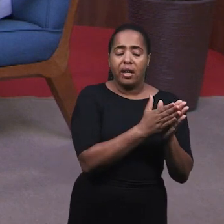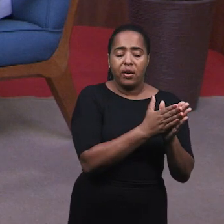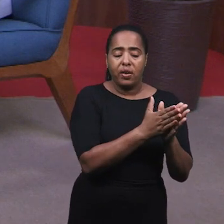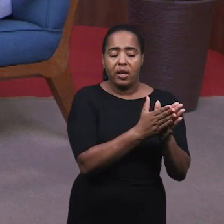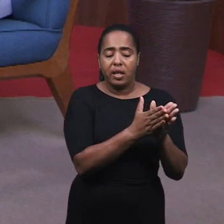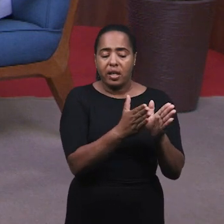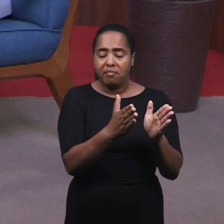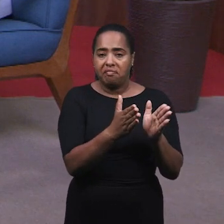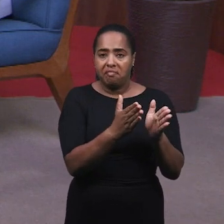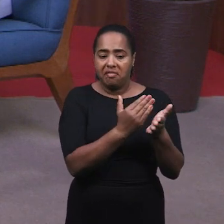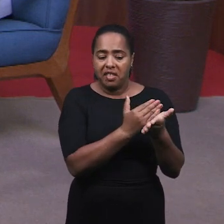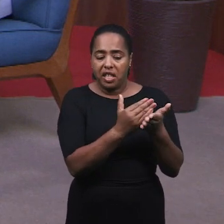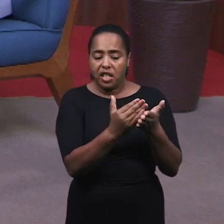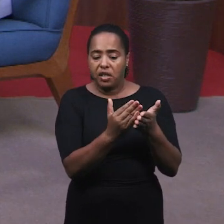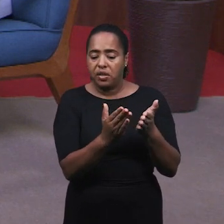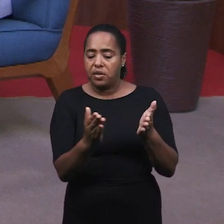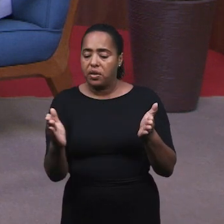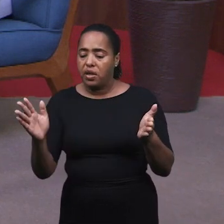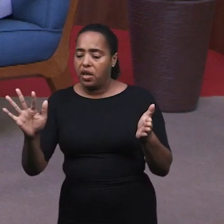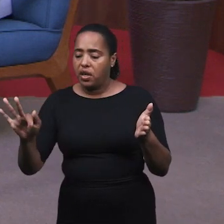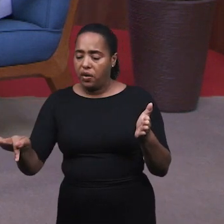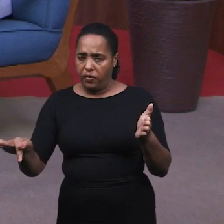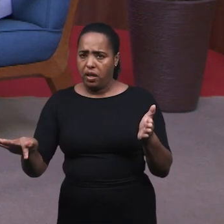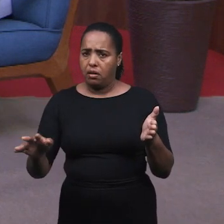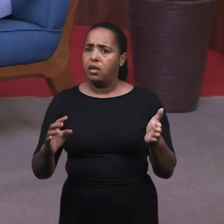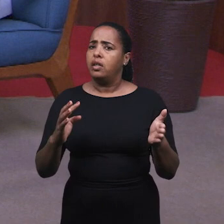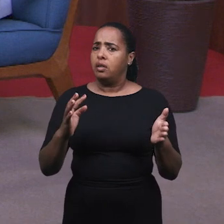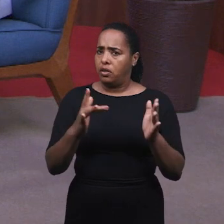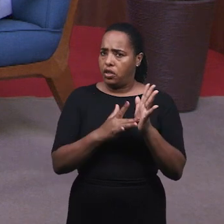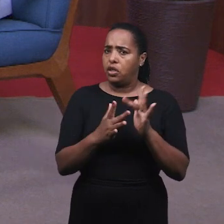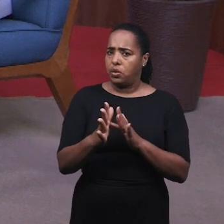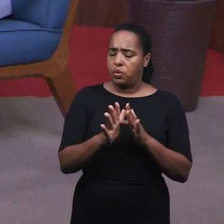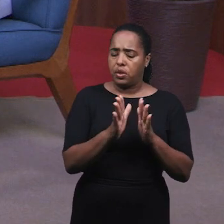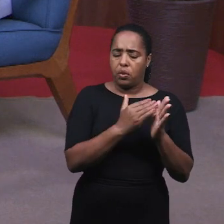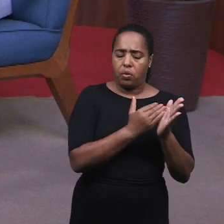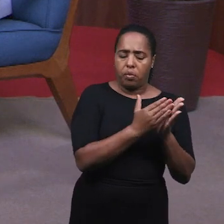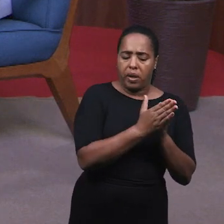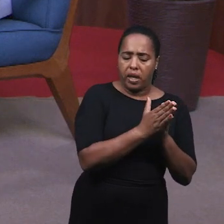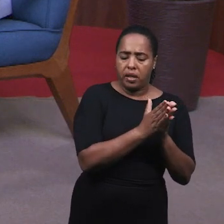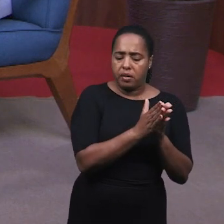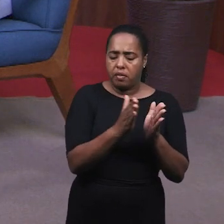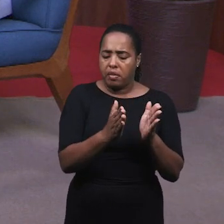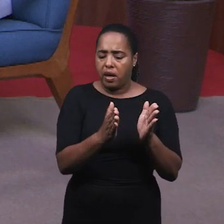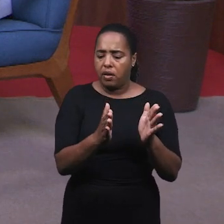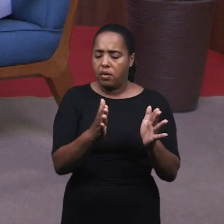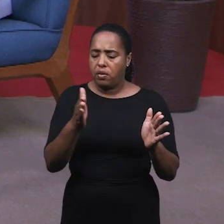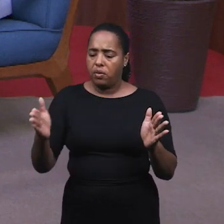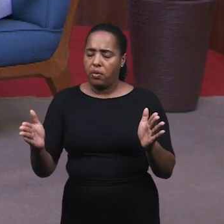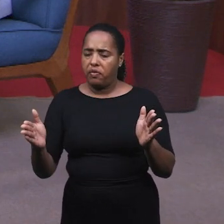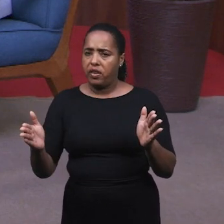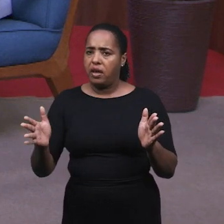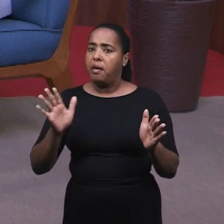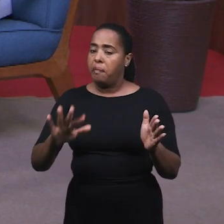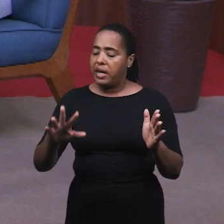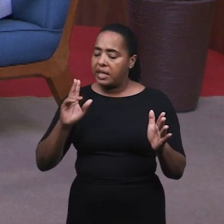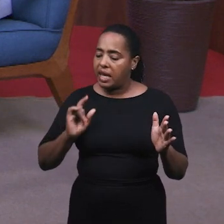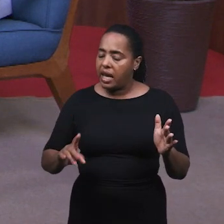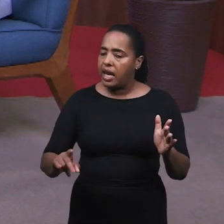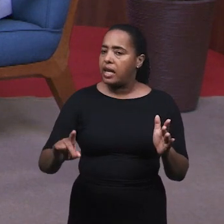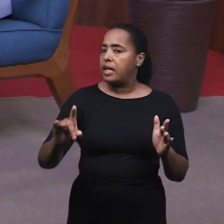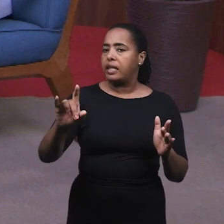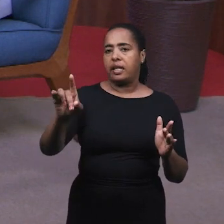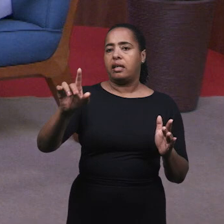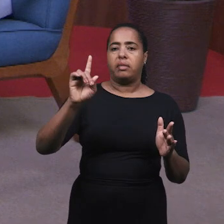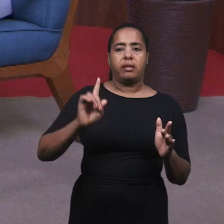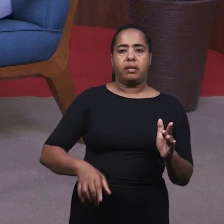qu'il y a un début, une fin. Jésus est le début, l'alpha, l'oméga, le début, la fin, d'éternité, éternité, tu